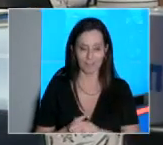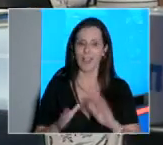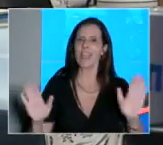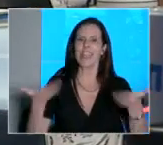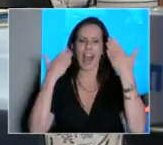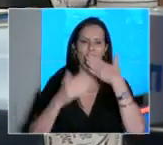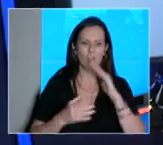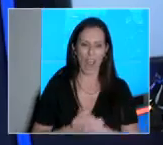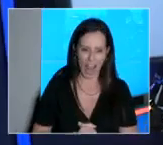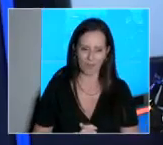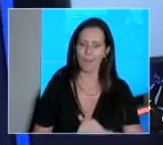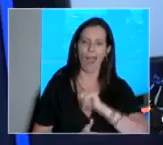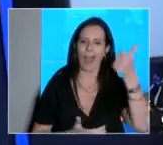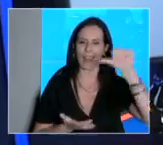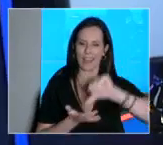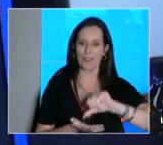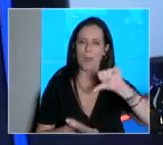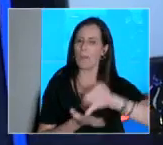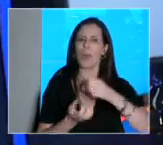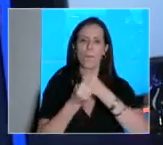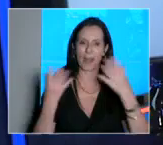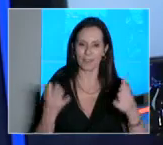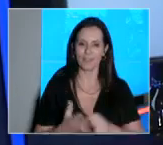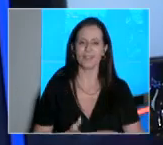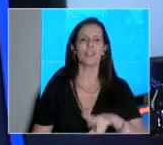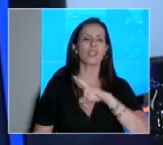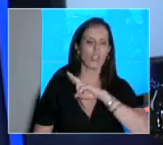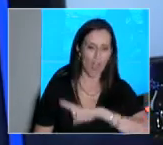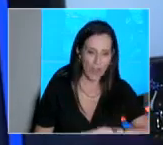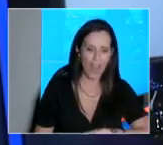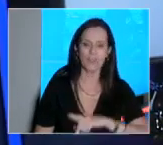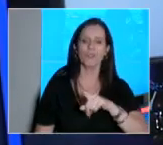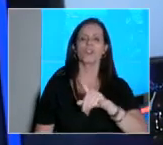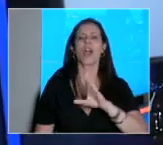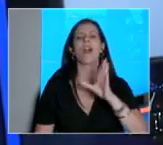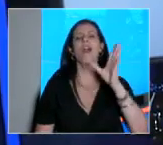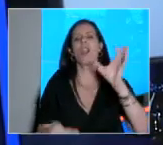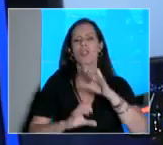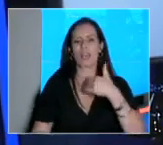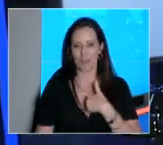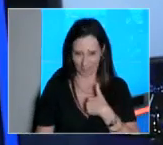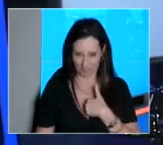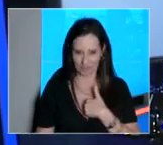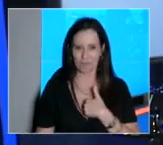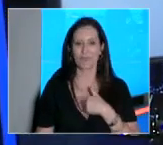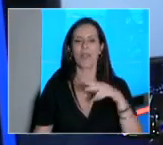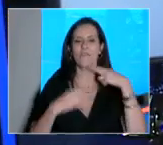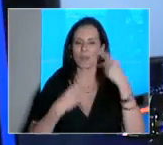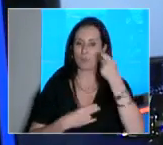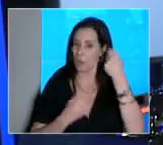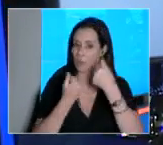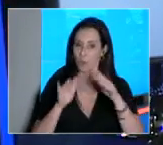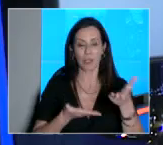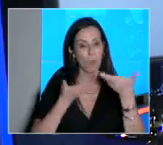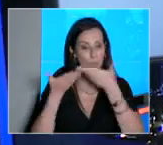יאללה ירושלים, אחלה עיר, מקום מדהים, סובלני, כדי שמיכל לא תתעצבן עליי, בבל ימן בשבת